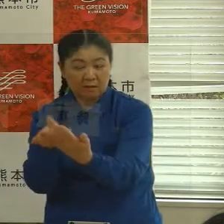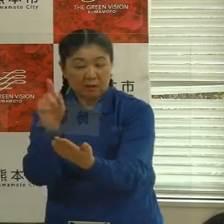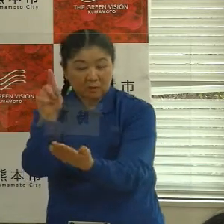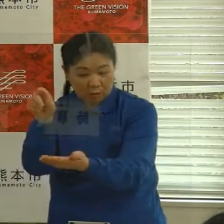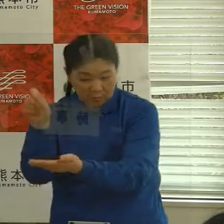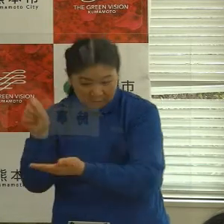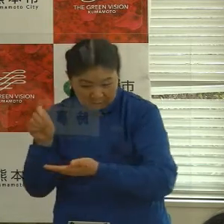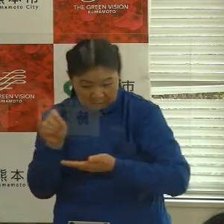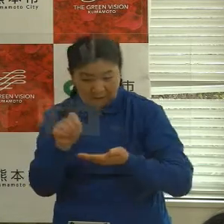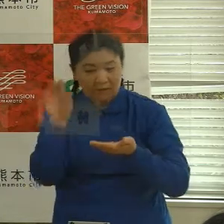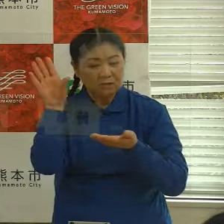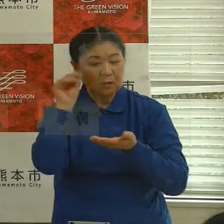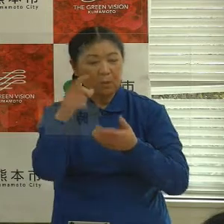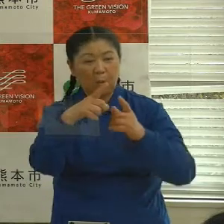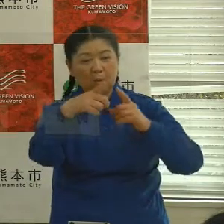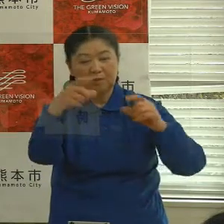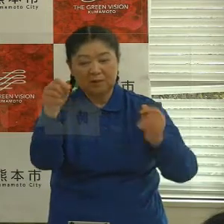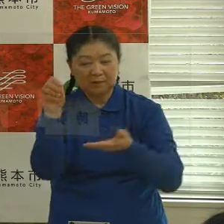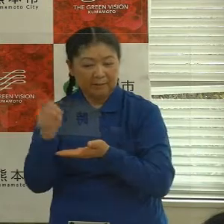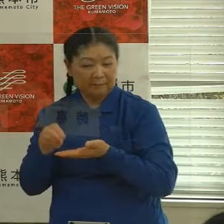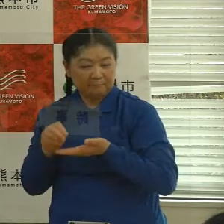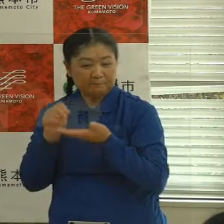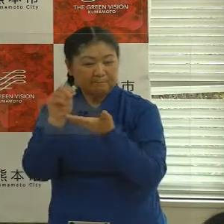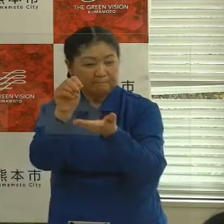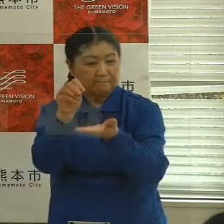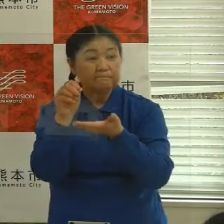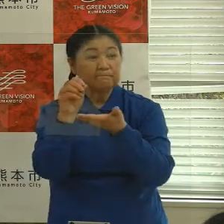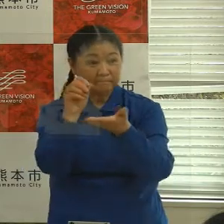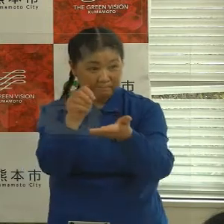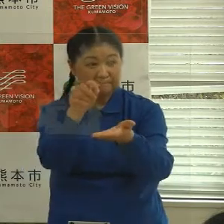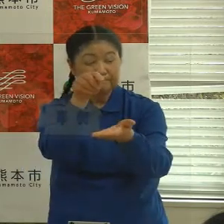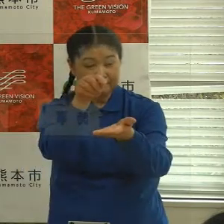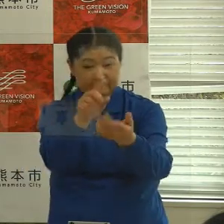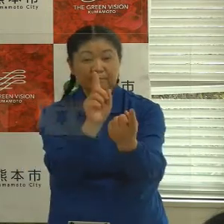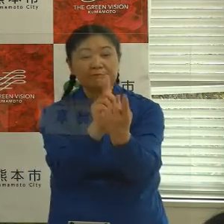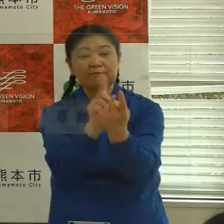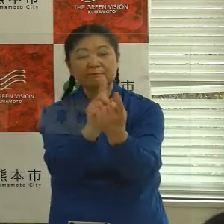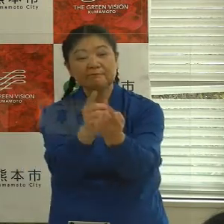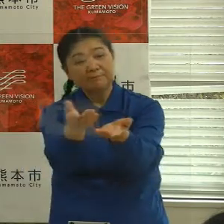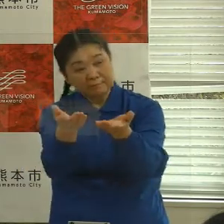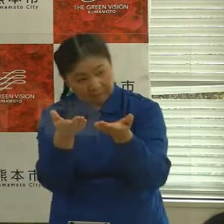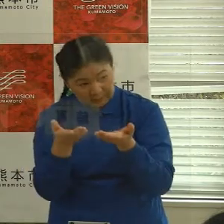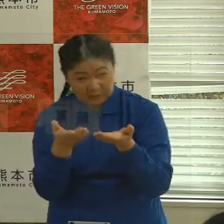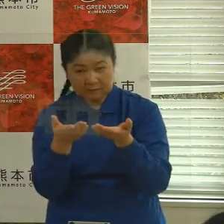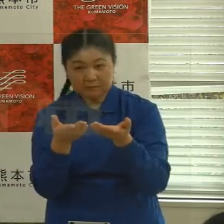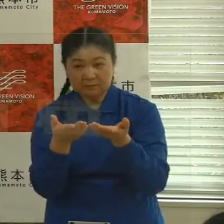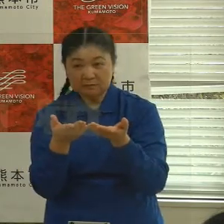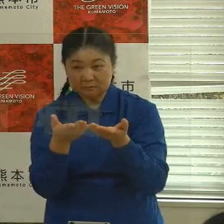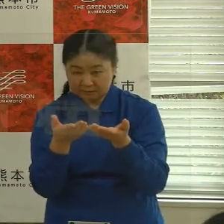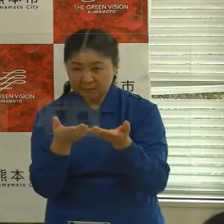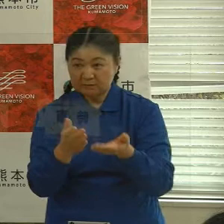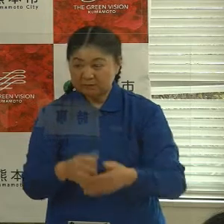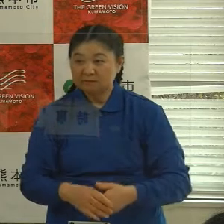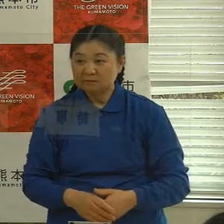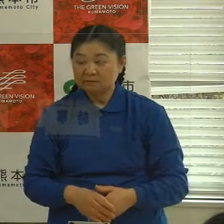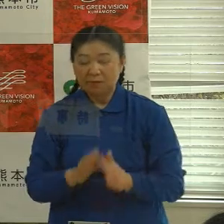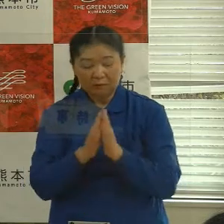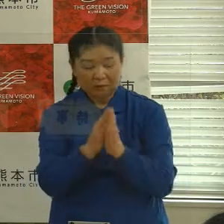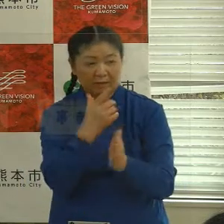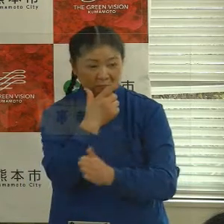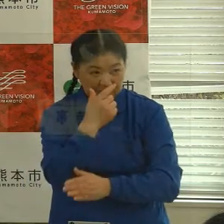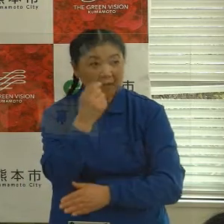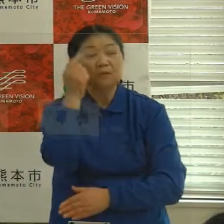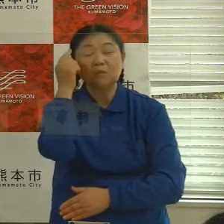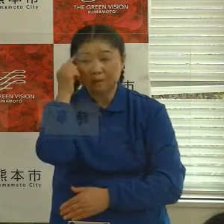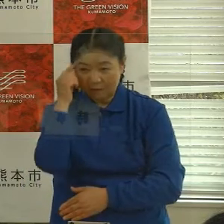度は情報を国の方にも提供させていただいて対応していただくようなことがあればですね、お願いしたい